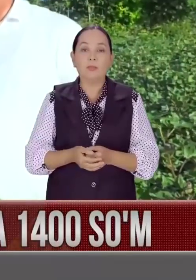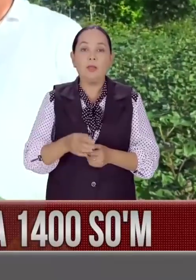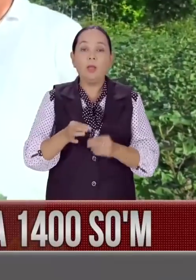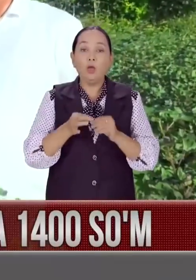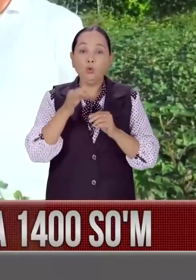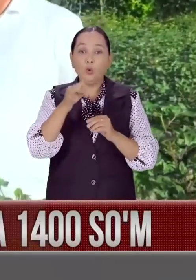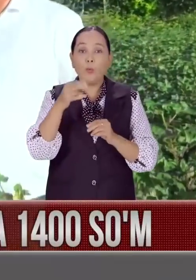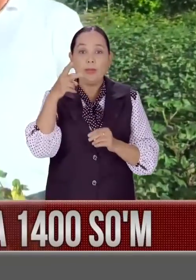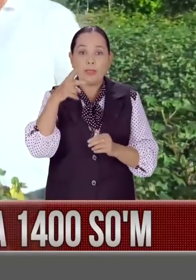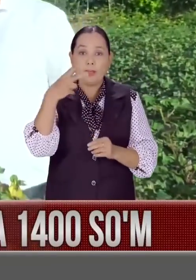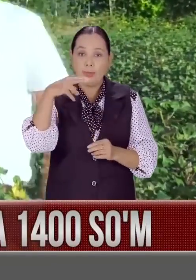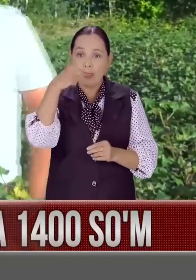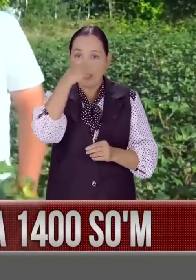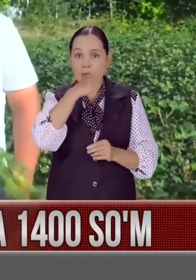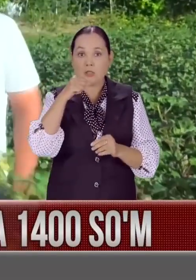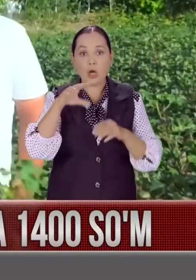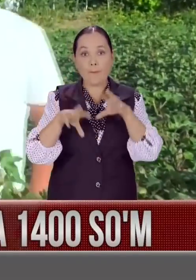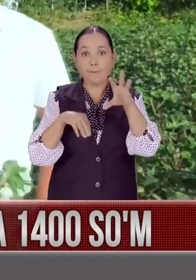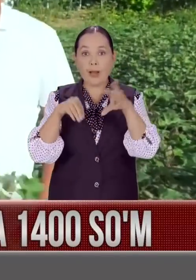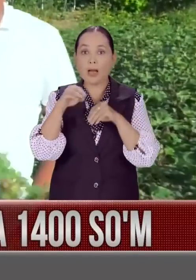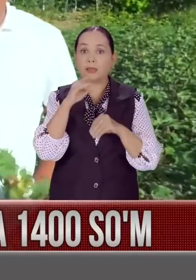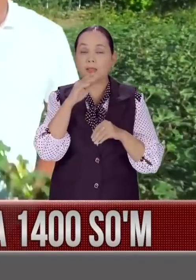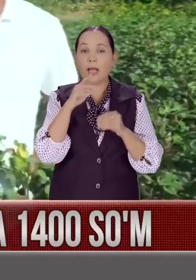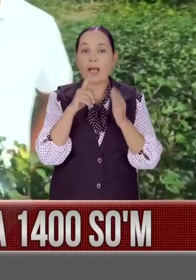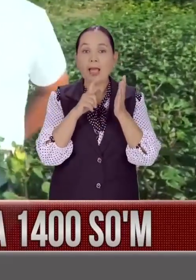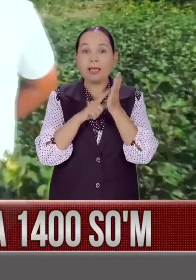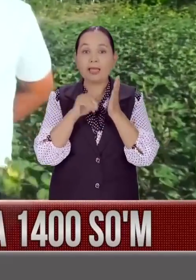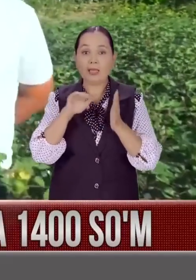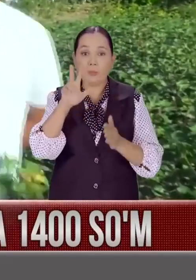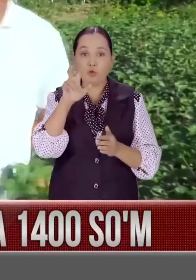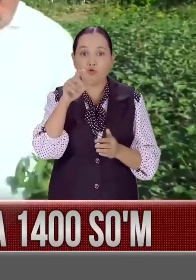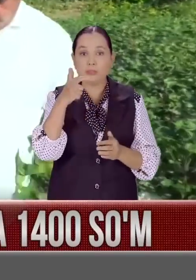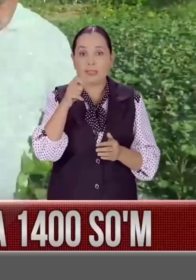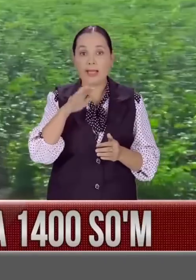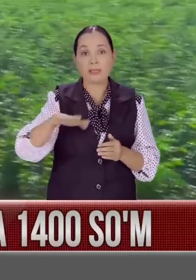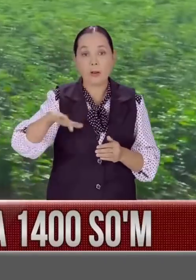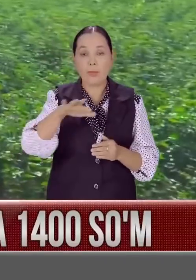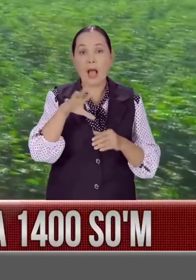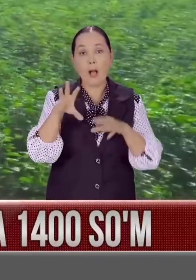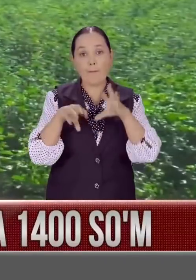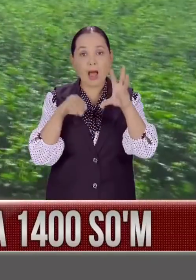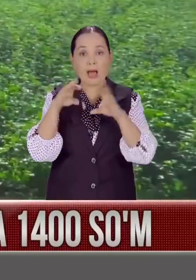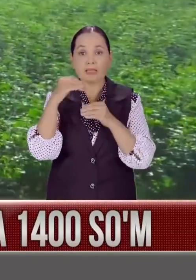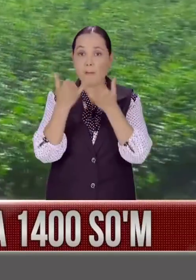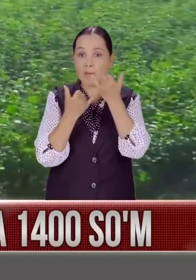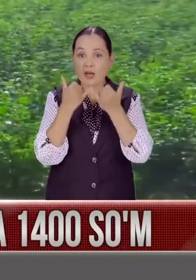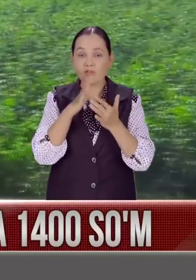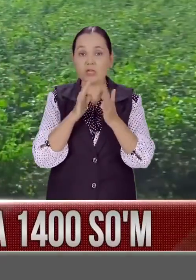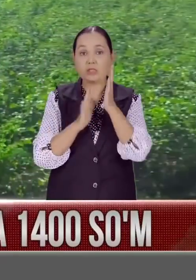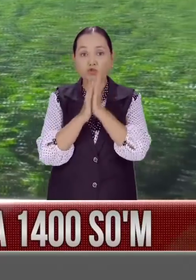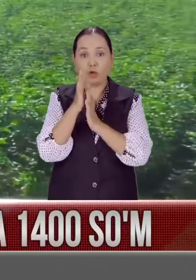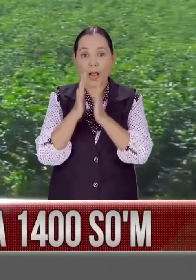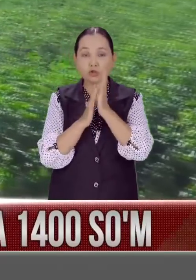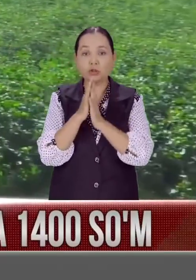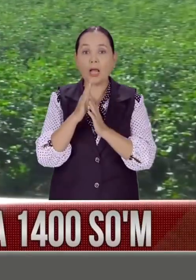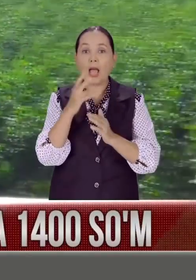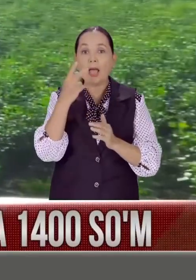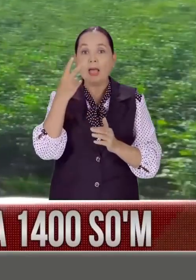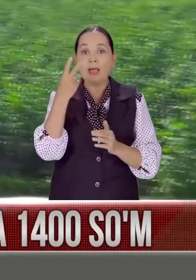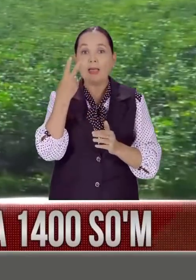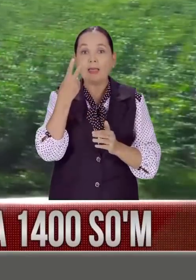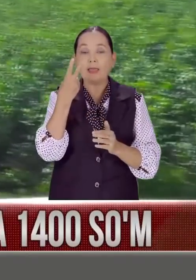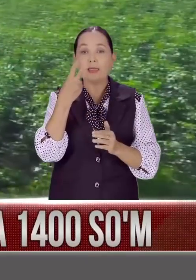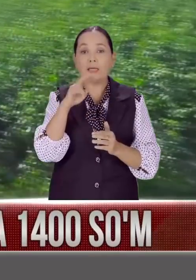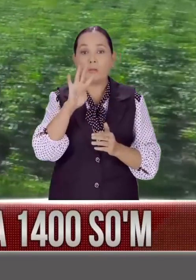Qabog tumanida 2020 yil paxta hosili uchun 7300 gektar maydonga paxta parvarishlandi. 24 ming tonna hosil